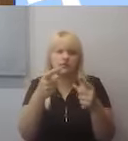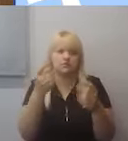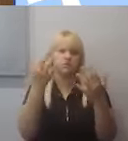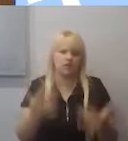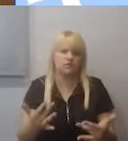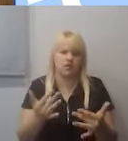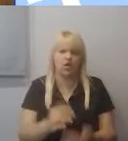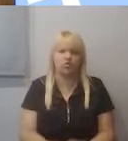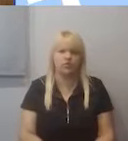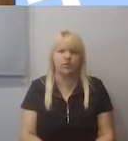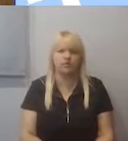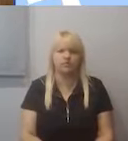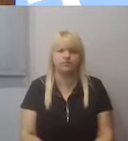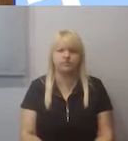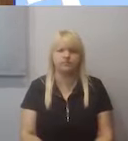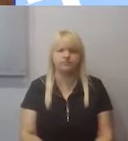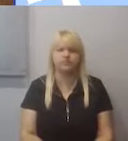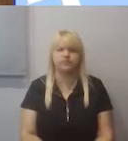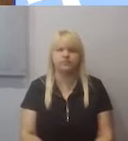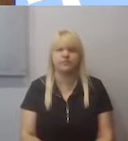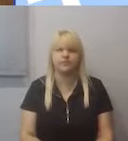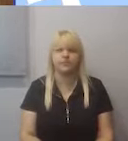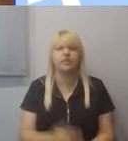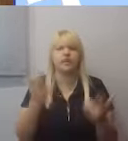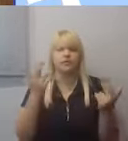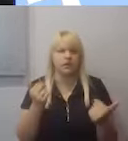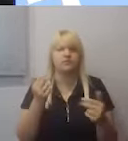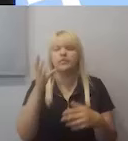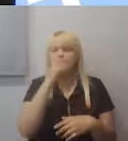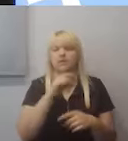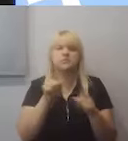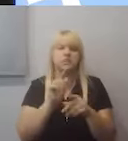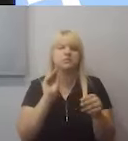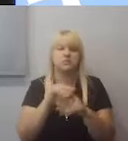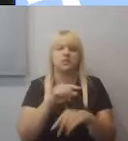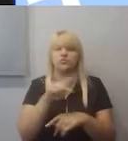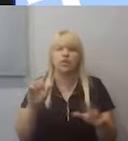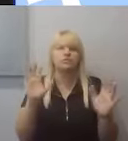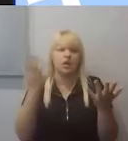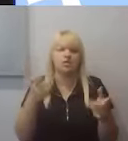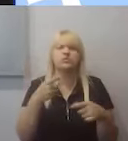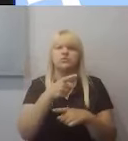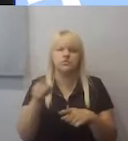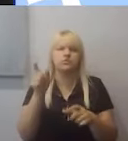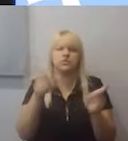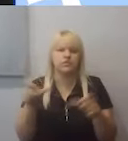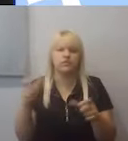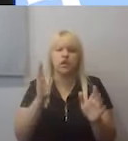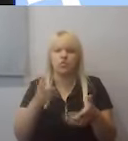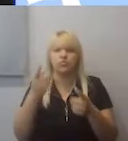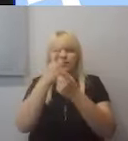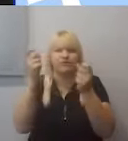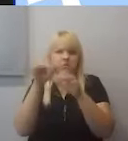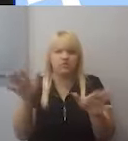paldies jā var papildināt noteikti šajā gadījumā tad par šādiem cilvēkiem ir jāinformē vai pašiem cilvēkiem ir jāinformē to ka ir